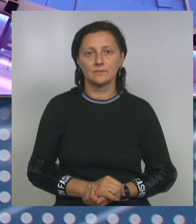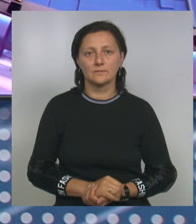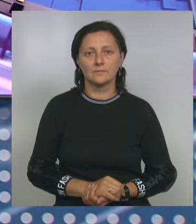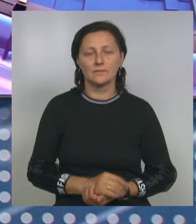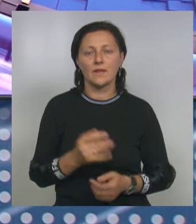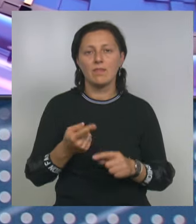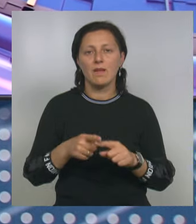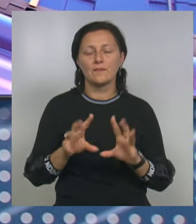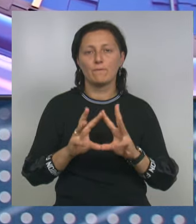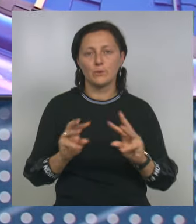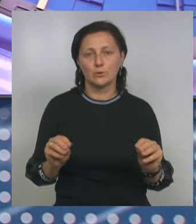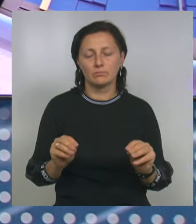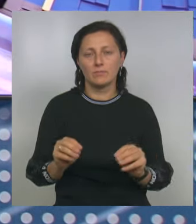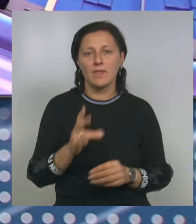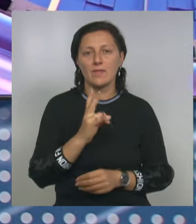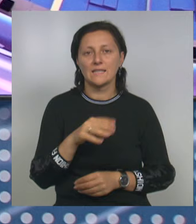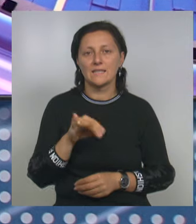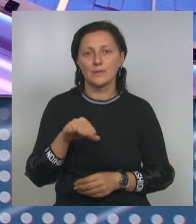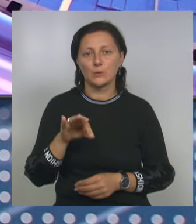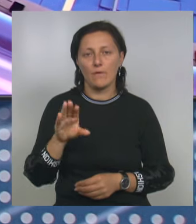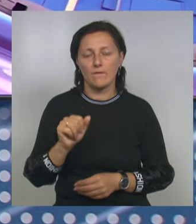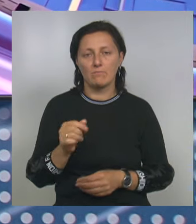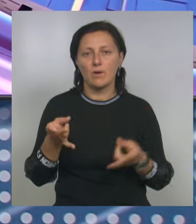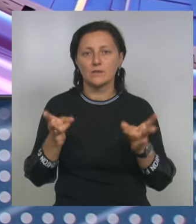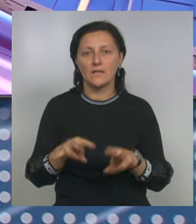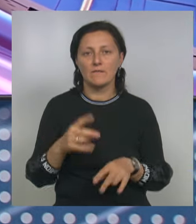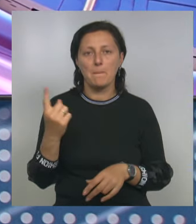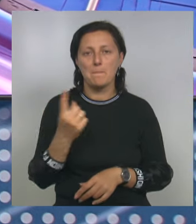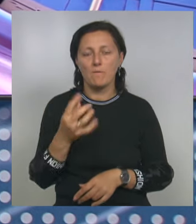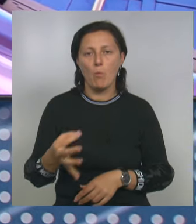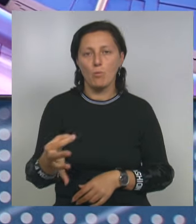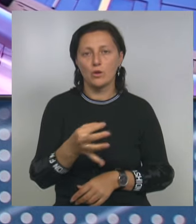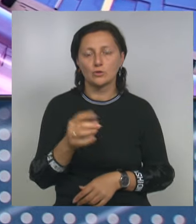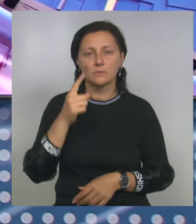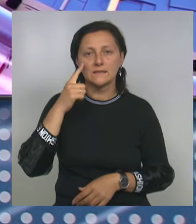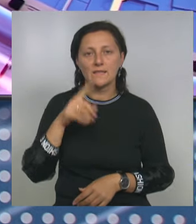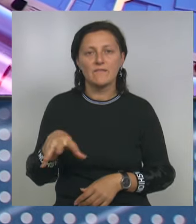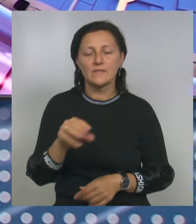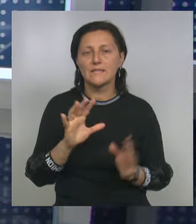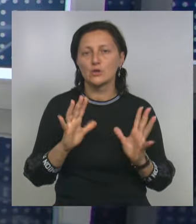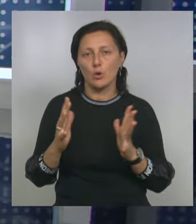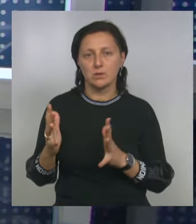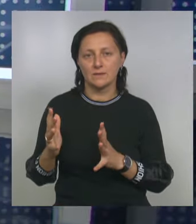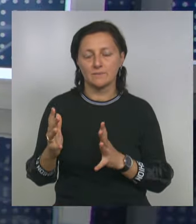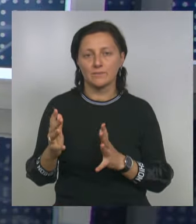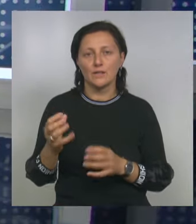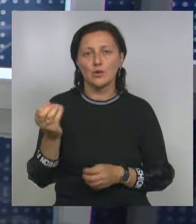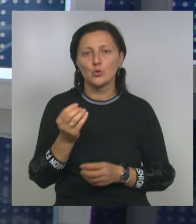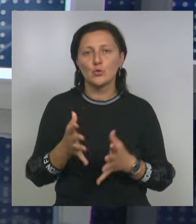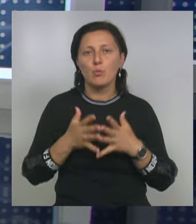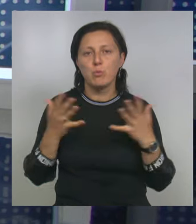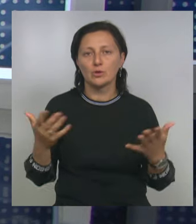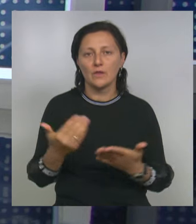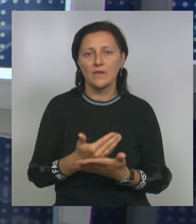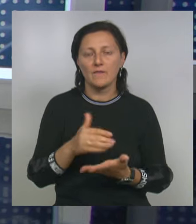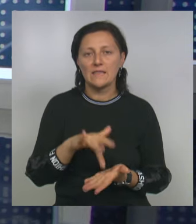И к этому часу все. В студии работала Наталья Титова. Оставайтесь с Первым областным, чтобы быть в курсе событий региона. Еще